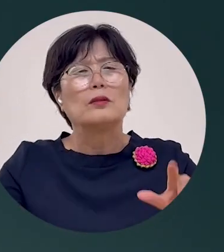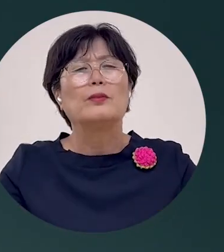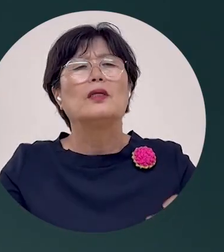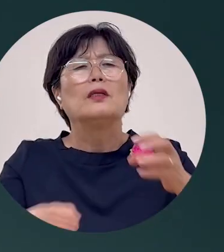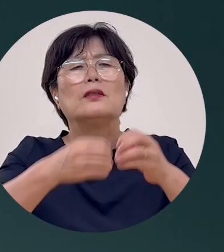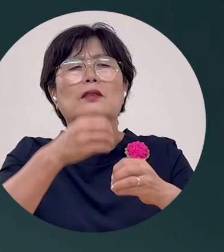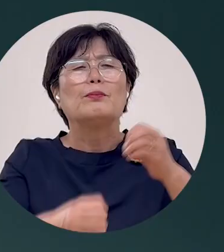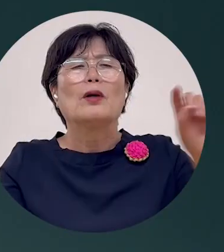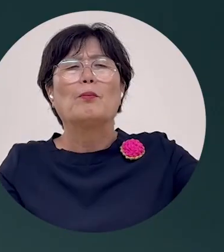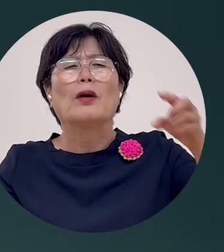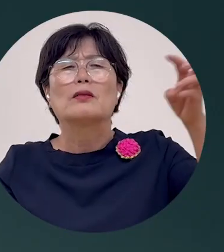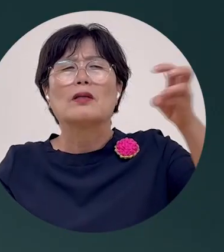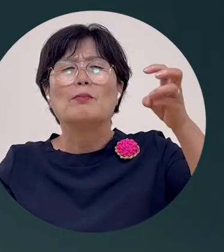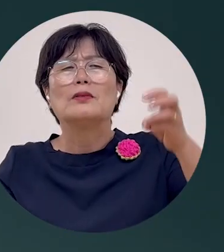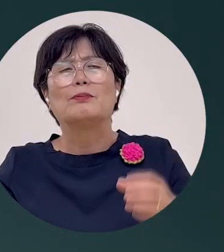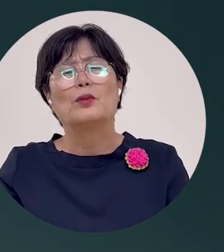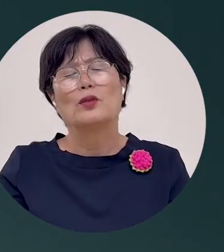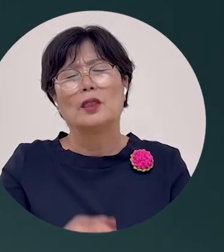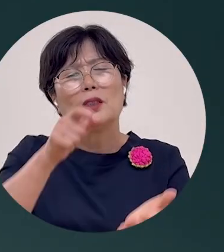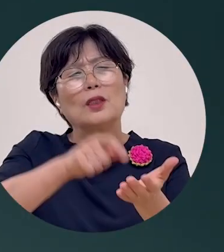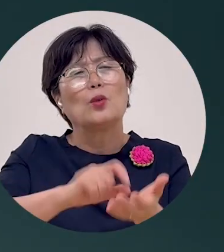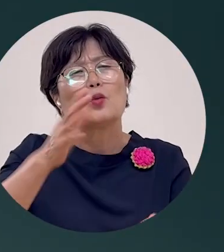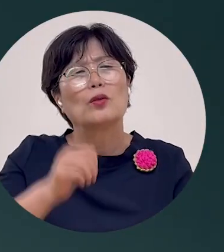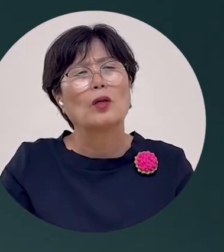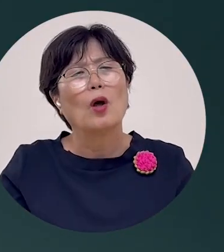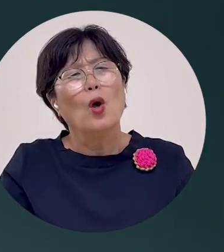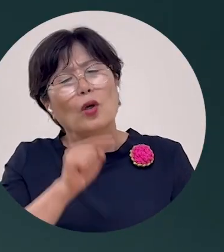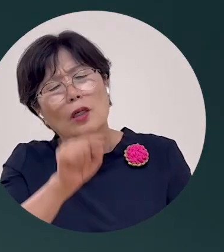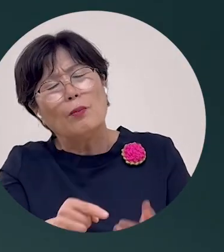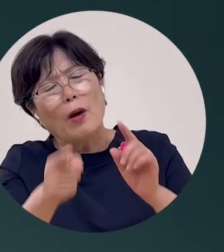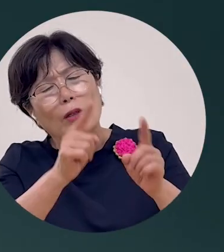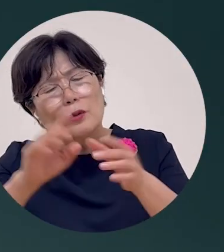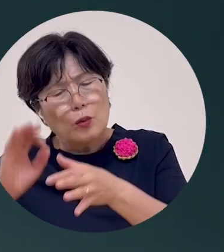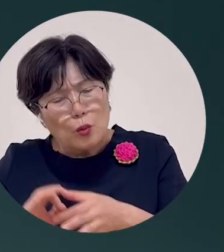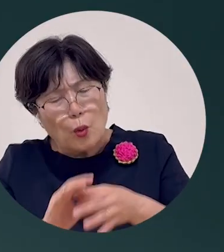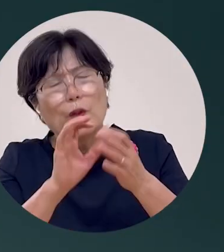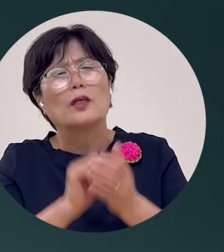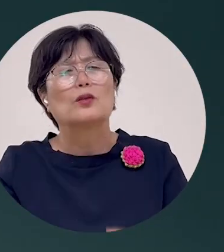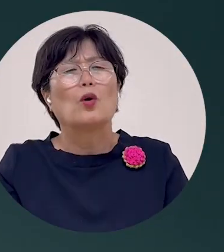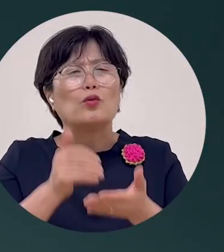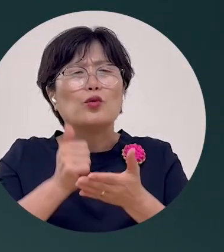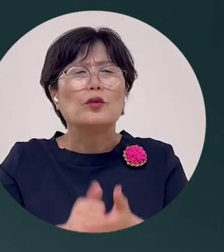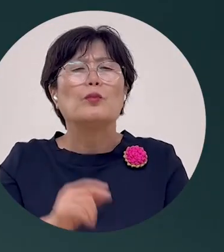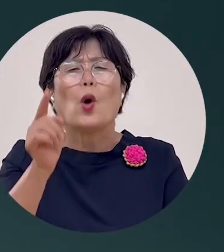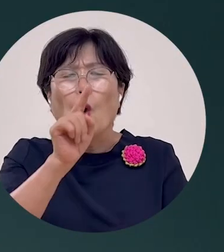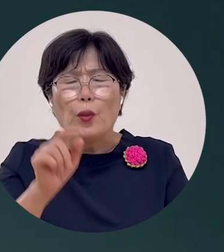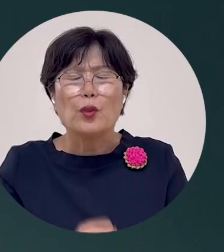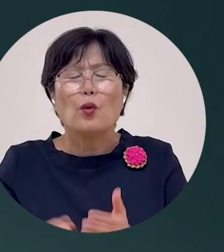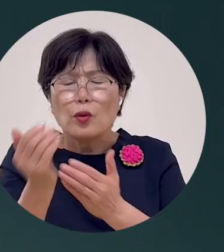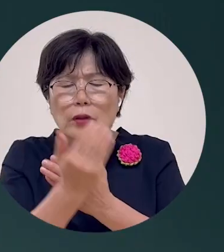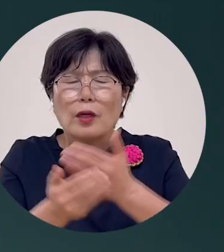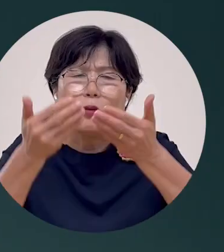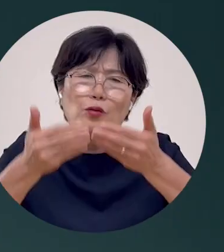우리에게 어떤 은혜를 주시려고 하실까요? 자, 혹시